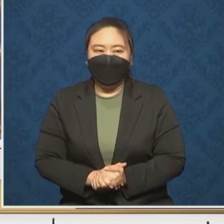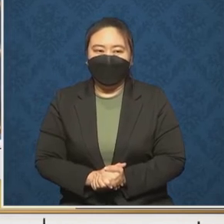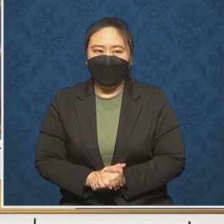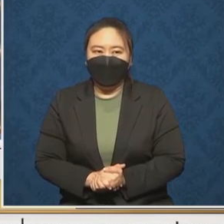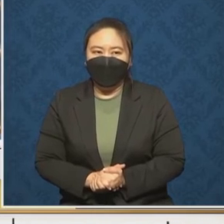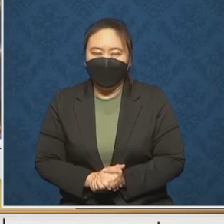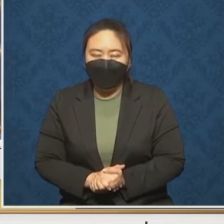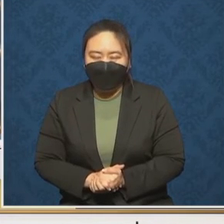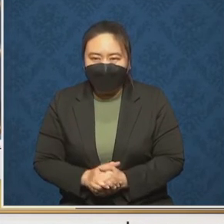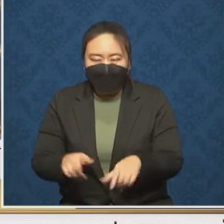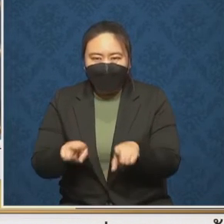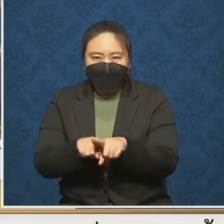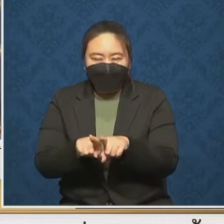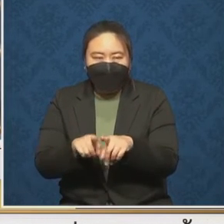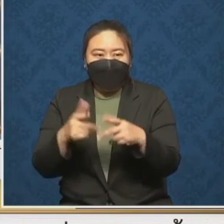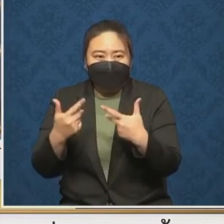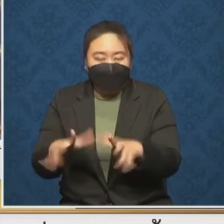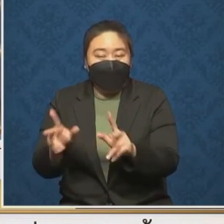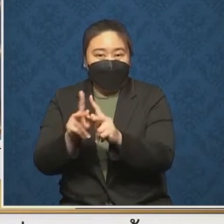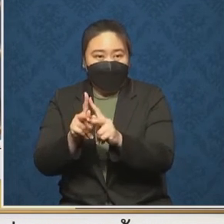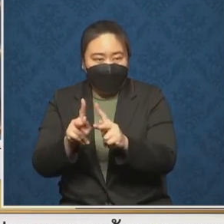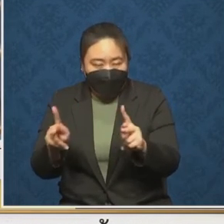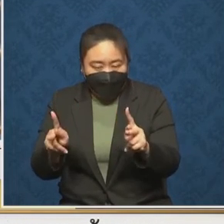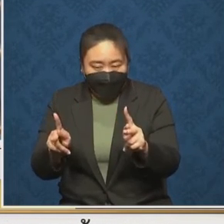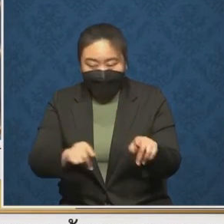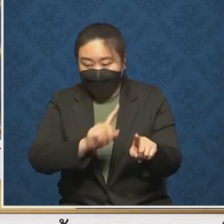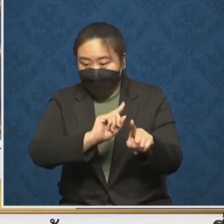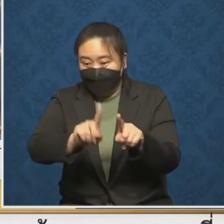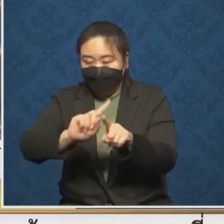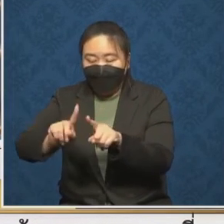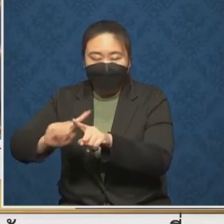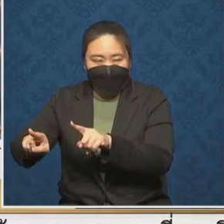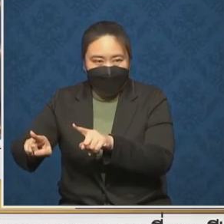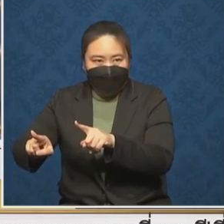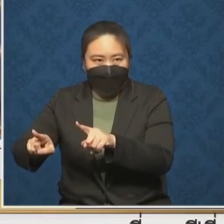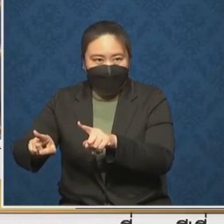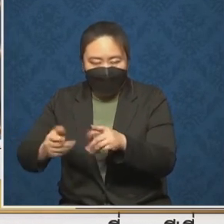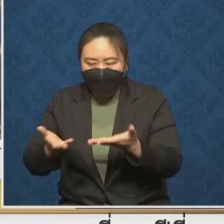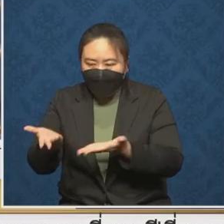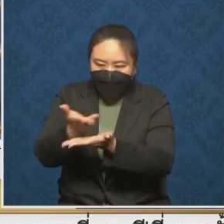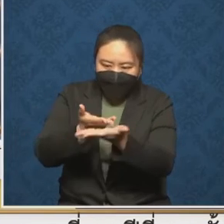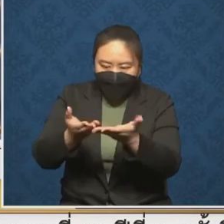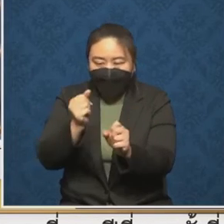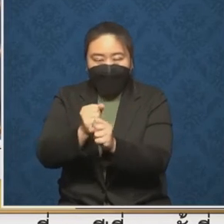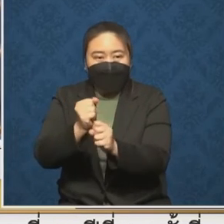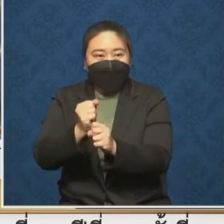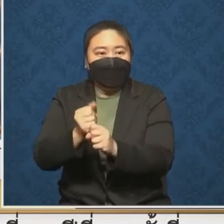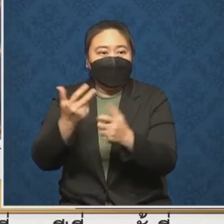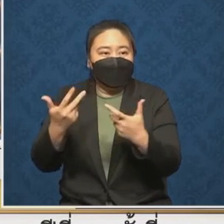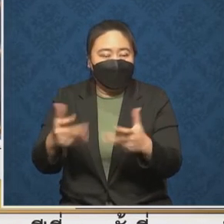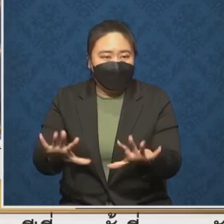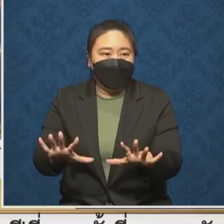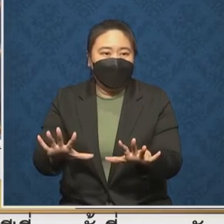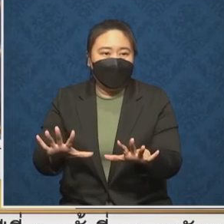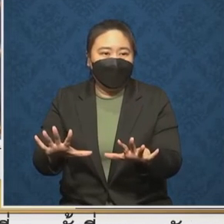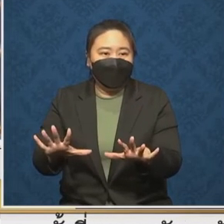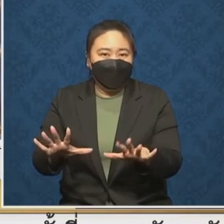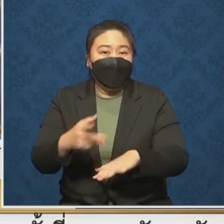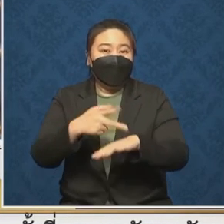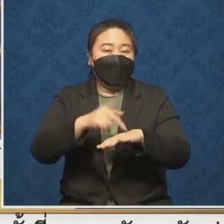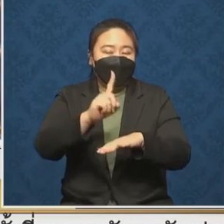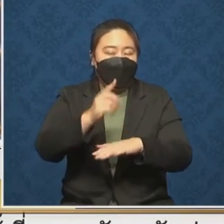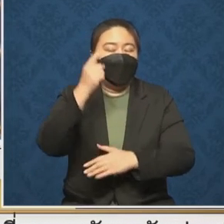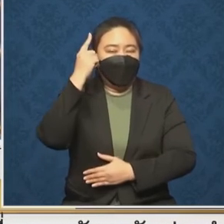nowีกคนต มาและขนภกรรมกานต่างพอเข้าไปทำแล้วทัประทันก็จะรู้ว่า